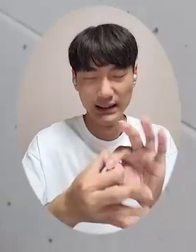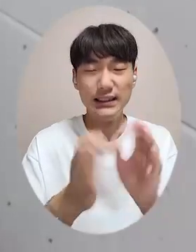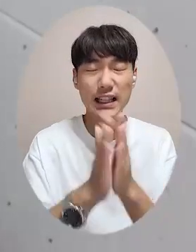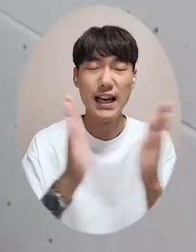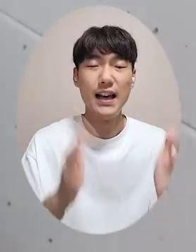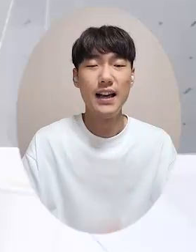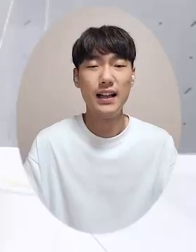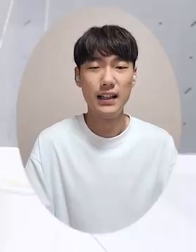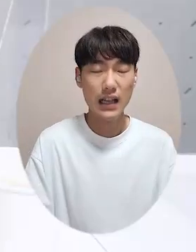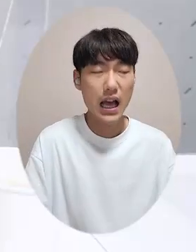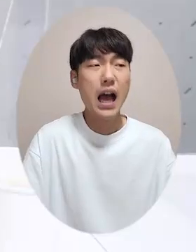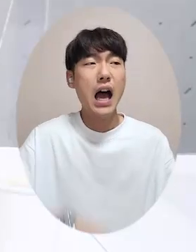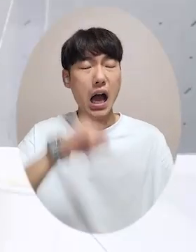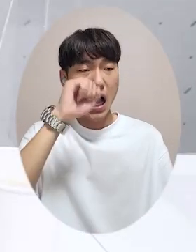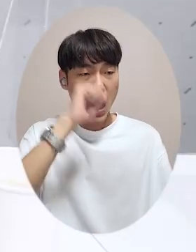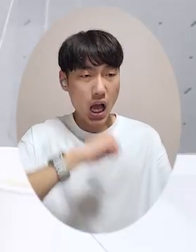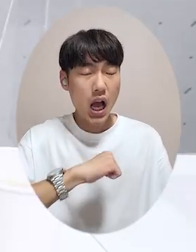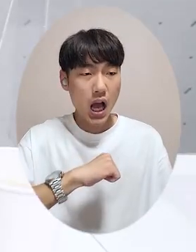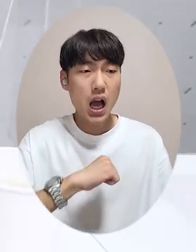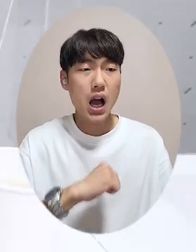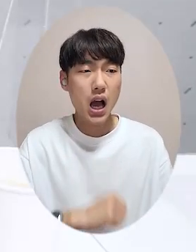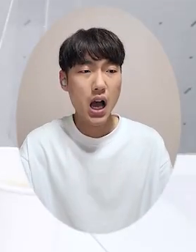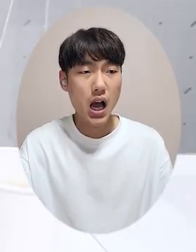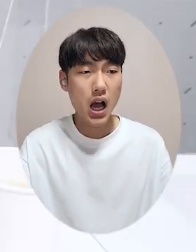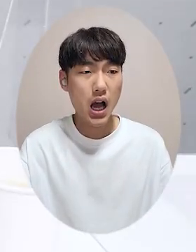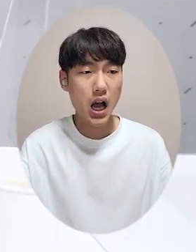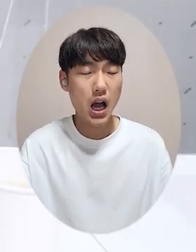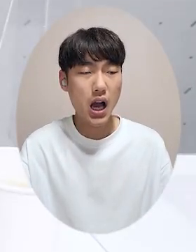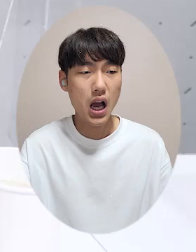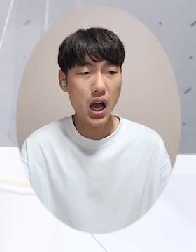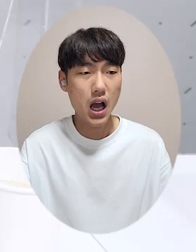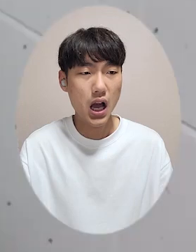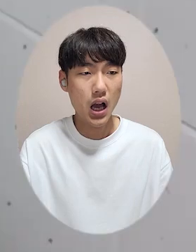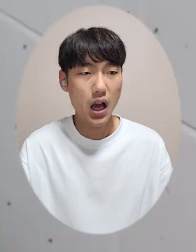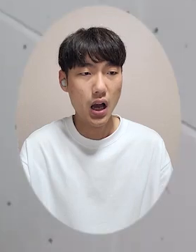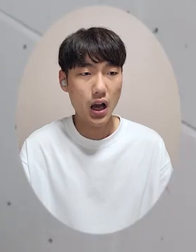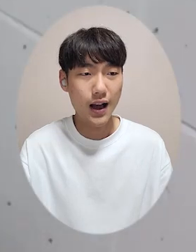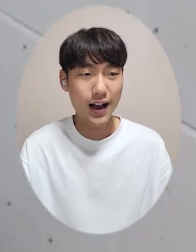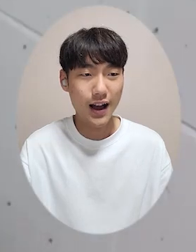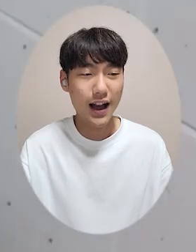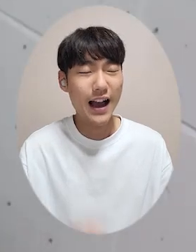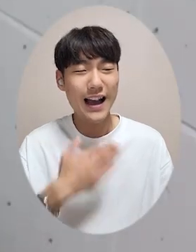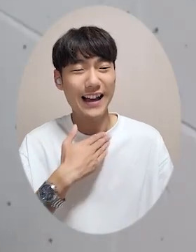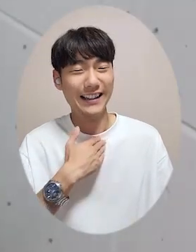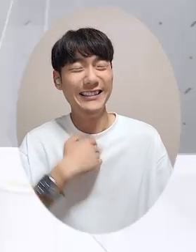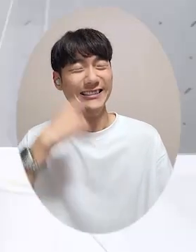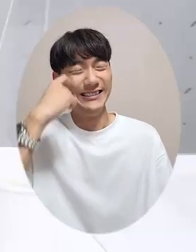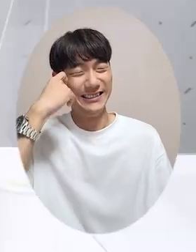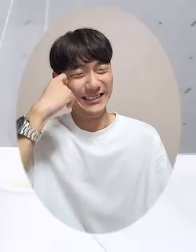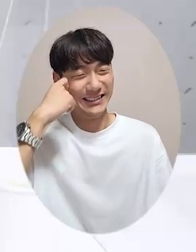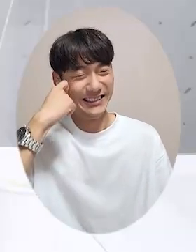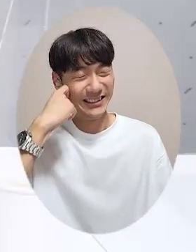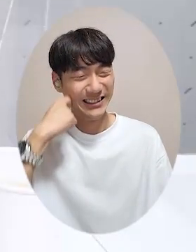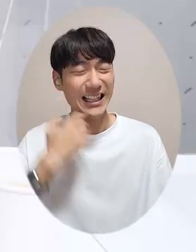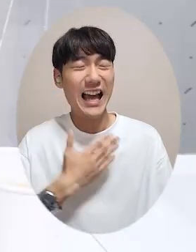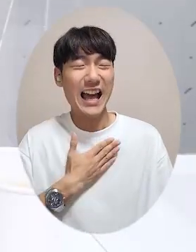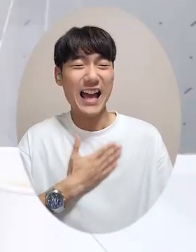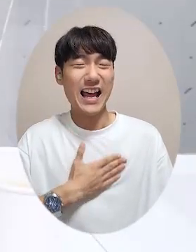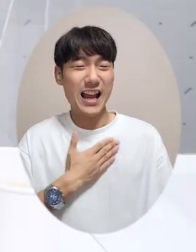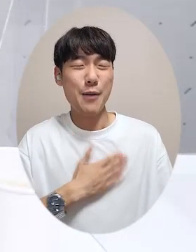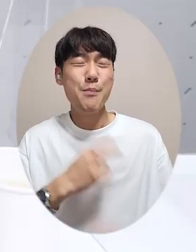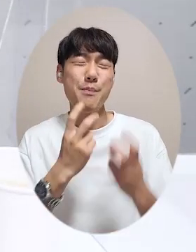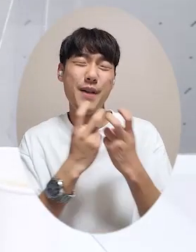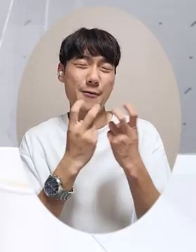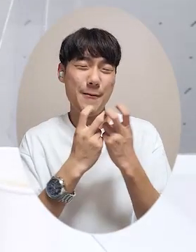있게끔. 네네. 야 이런 것도 약간 되게 예. 약간 노하우죠. 그렇죠. 네네. 네.